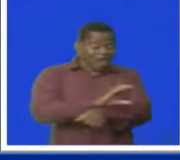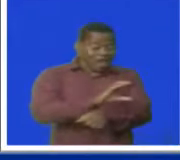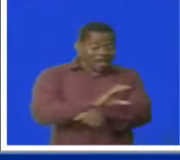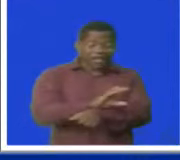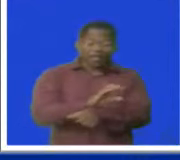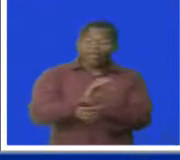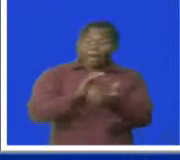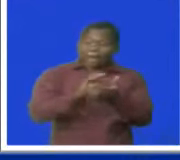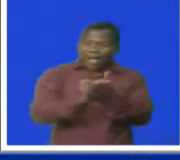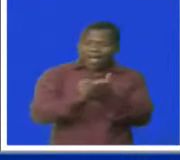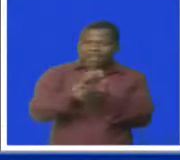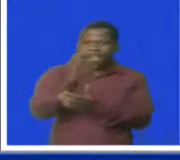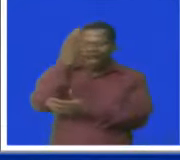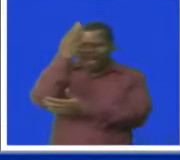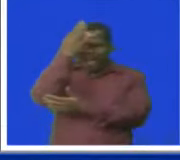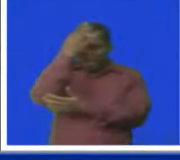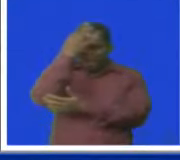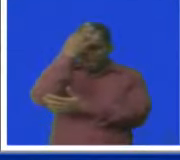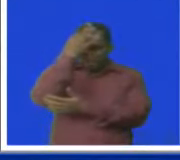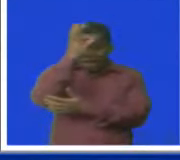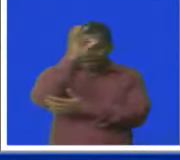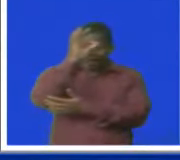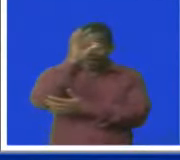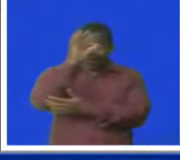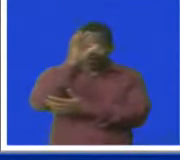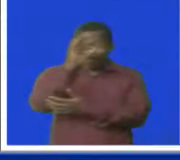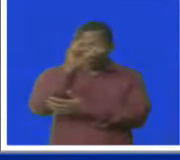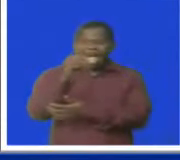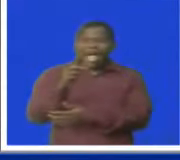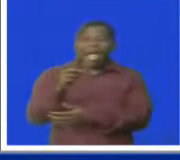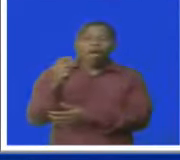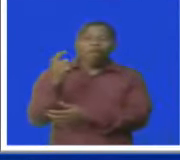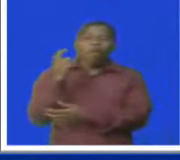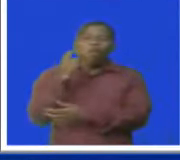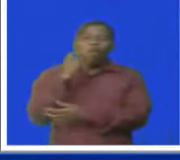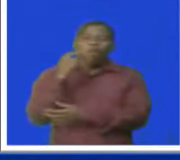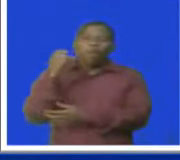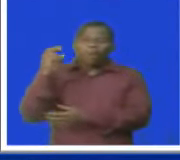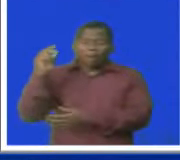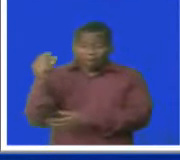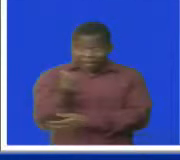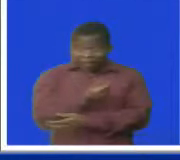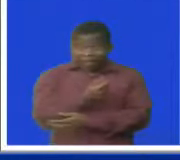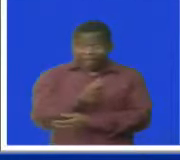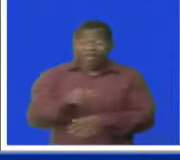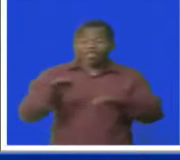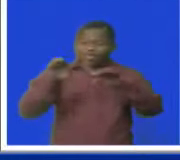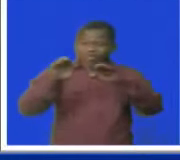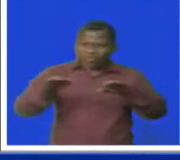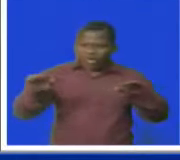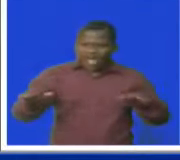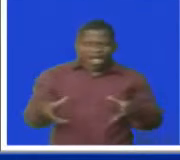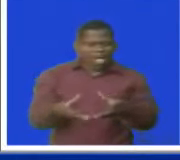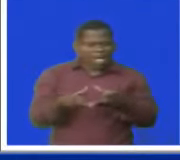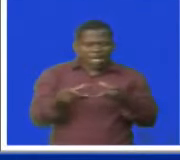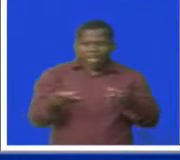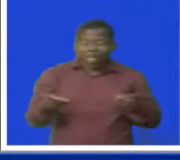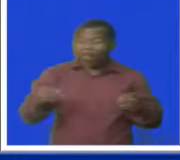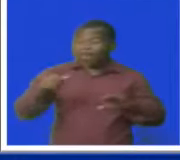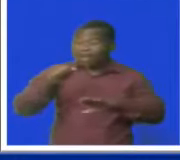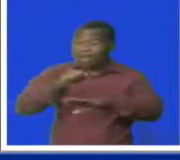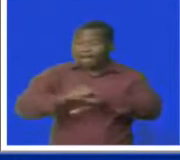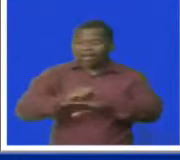bangadlala inzima lenkulu ukucedza kukhulelwa kwabantwana etikolweni kanti-ke induna yelitiko letemabhizinisi netekuthengiselana